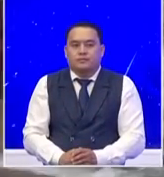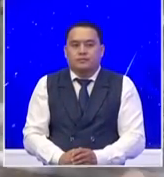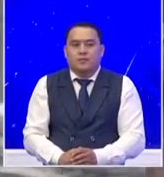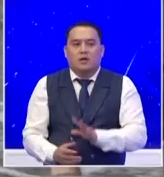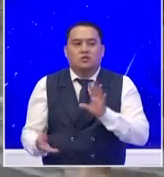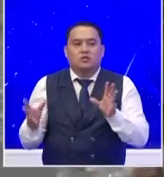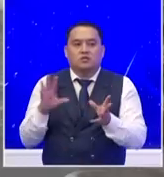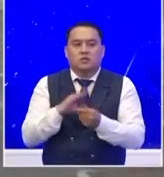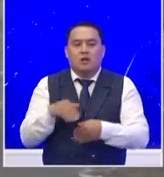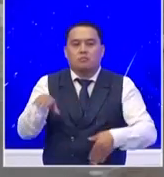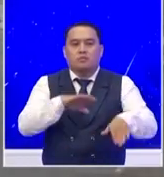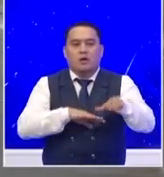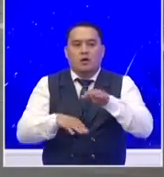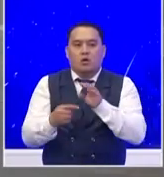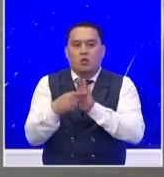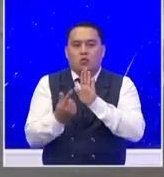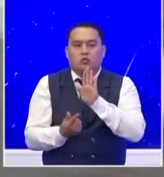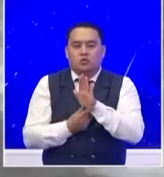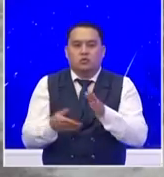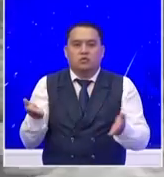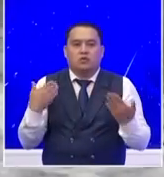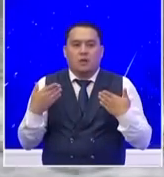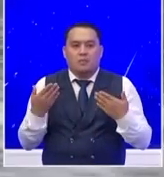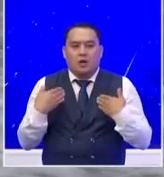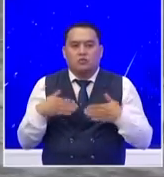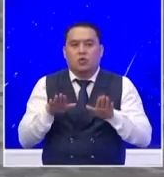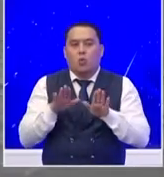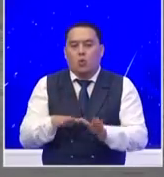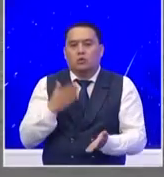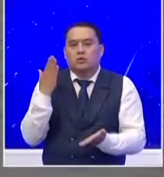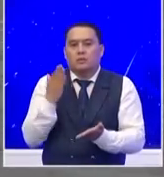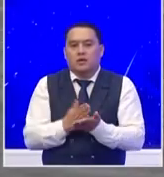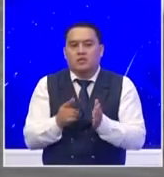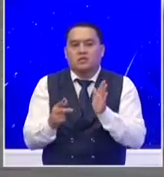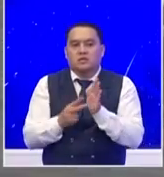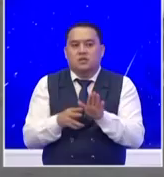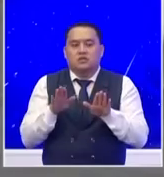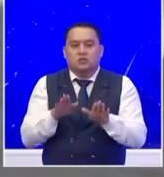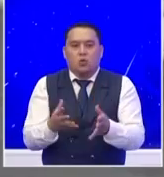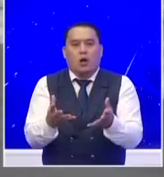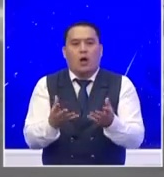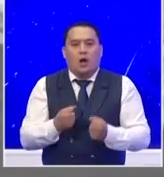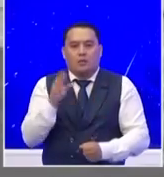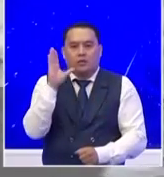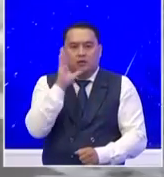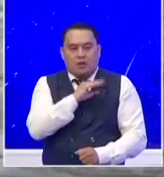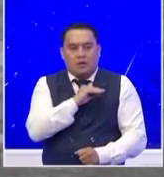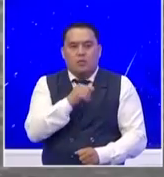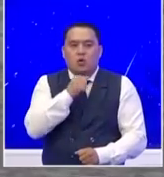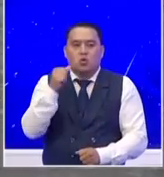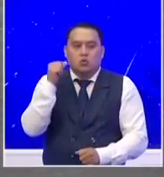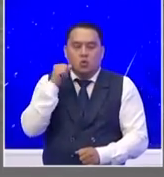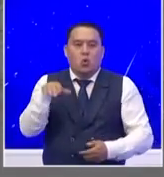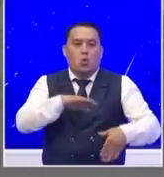Жалпы Балқаш жағалауында 17 демалыс орны бар. Дәл қазіргі таңда олардың 8-і ғана туристерді қабылдап жатыр. Өткен жылы